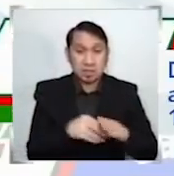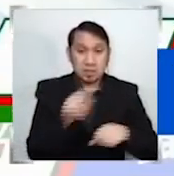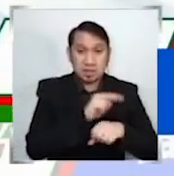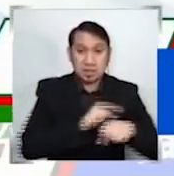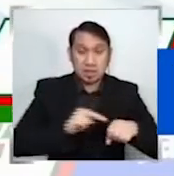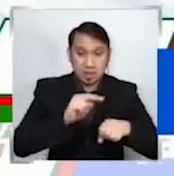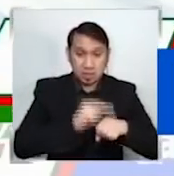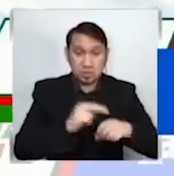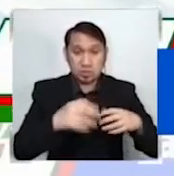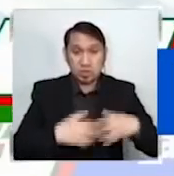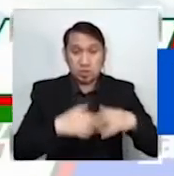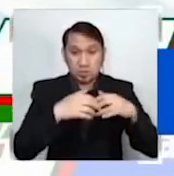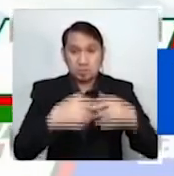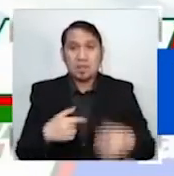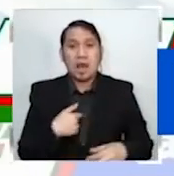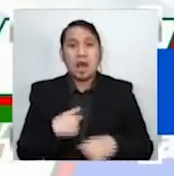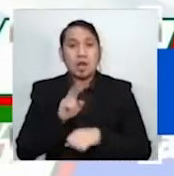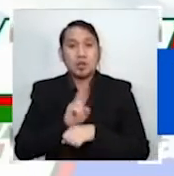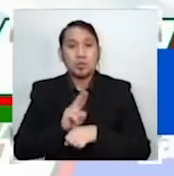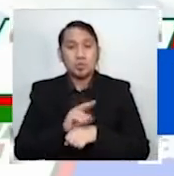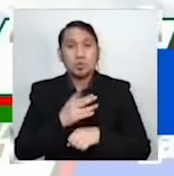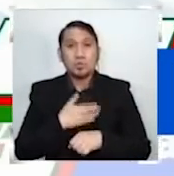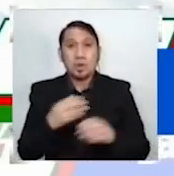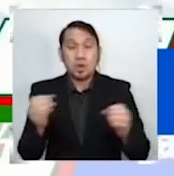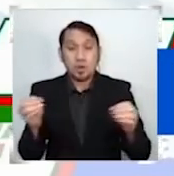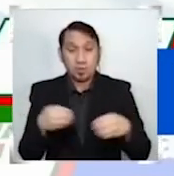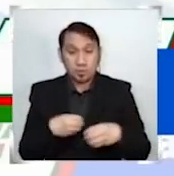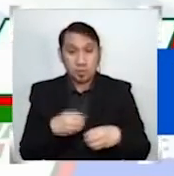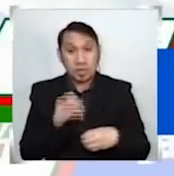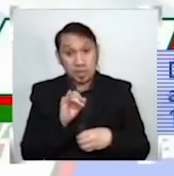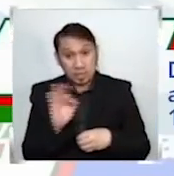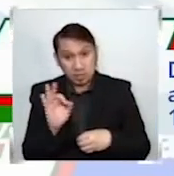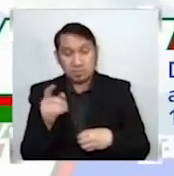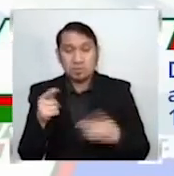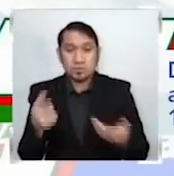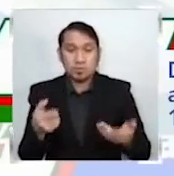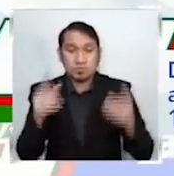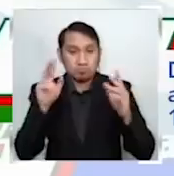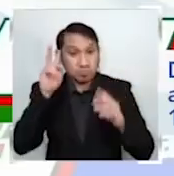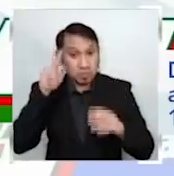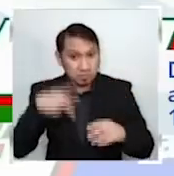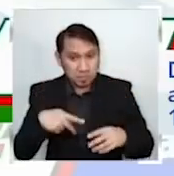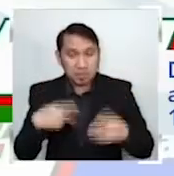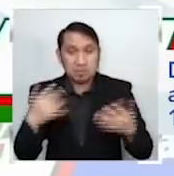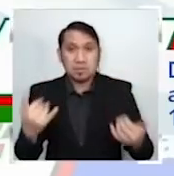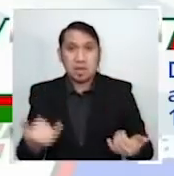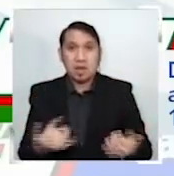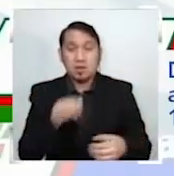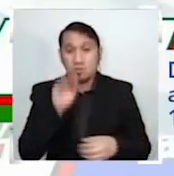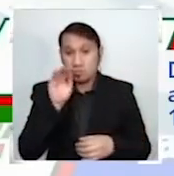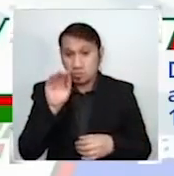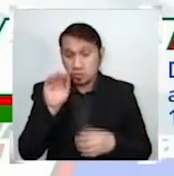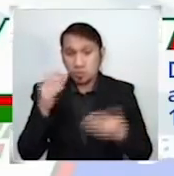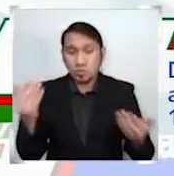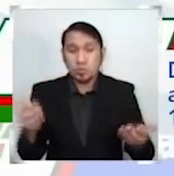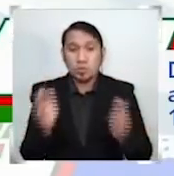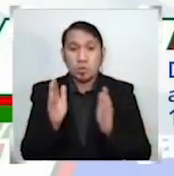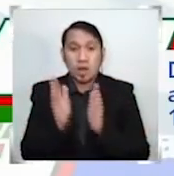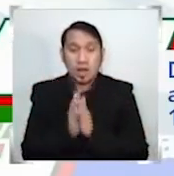aking opisina sa Office of the Vice President para po kausapin ng ating Congress to